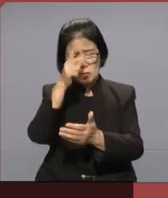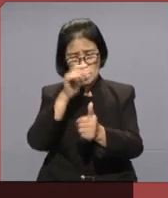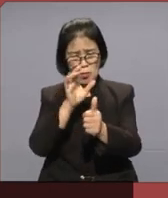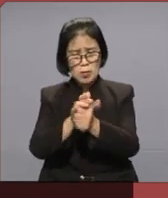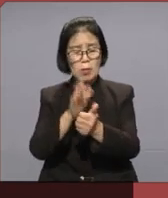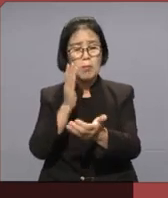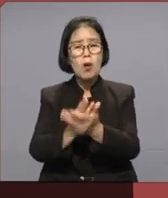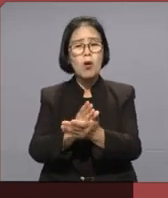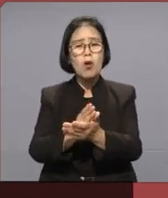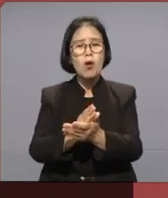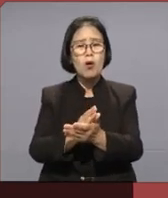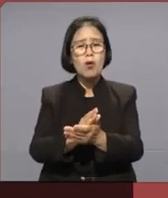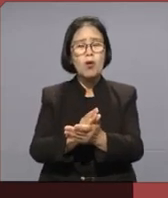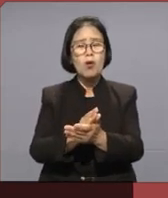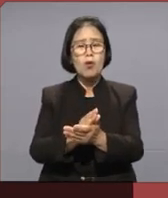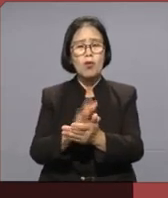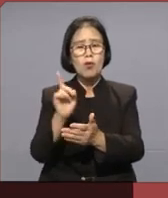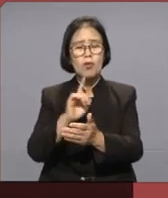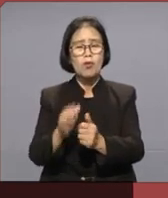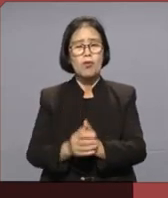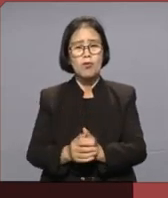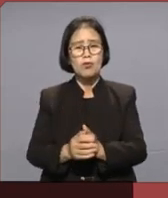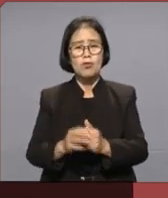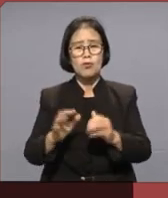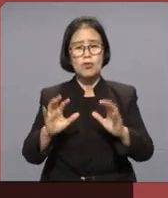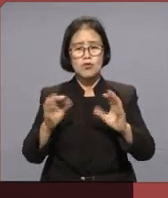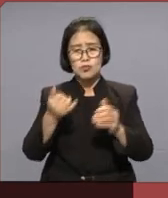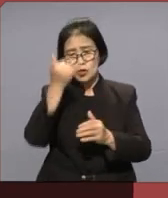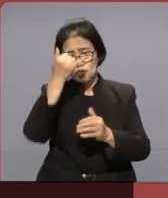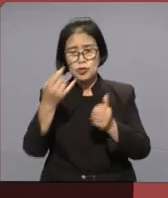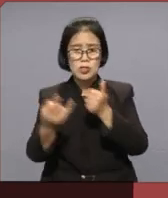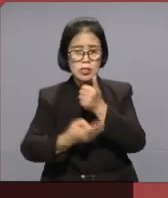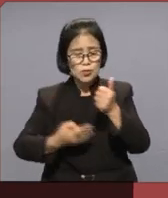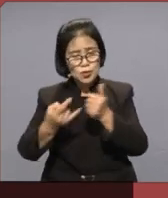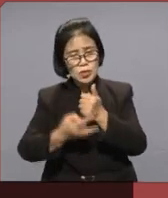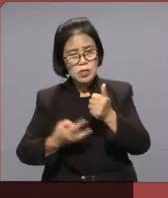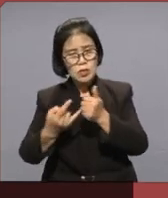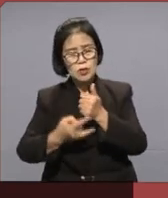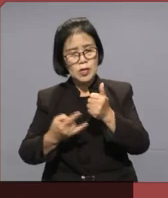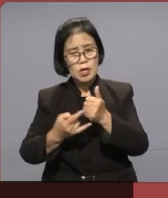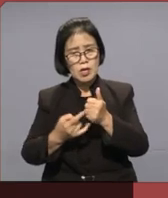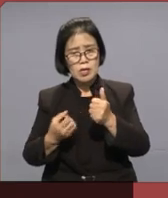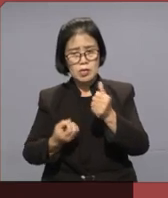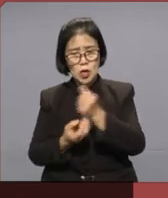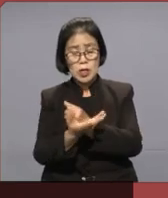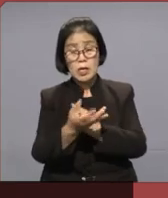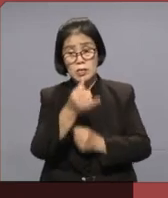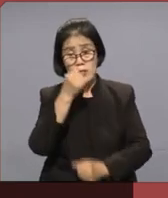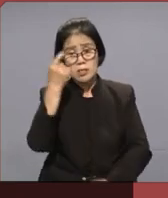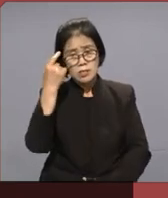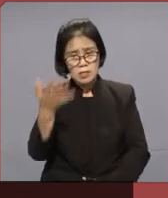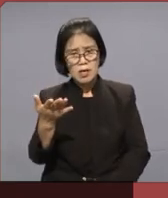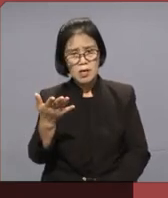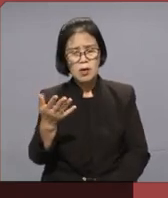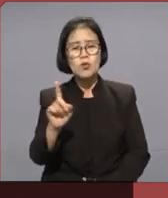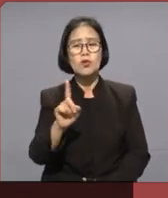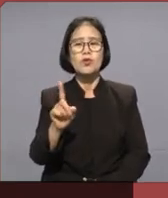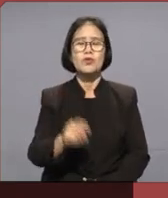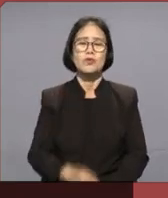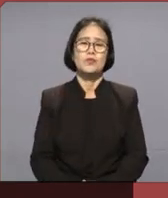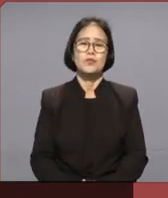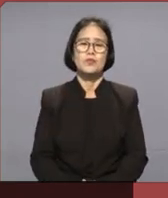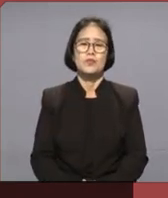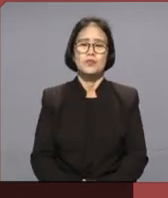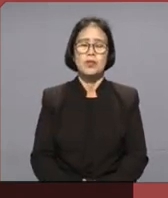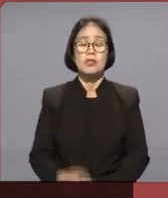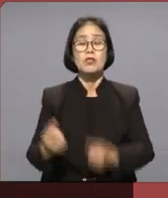볼 수 있는데 그렇다고 국민의힘 윤리위의 어떤 드라마틱한 영향을 줄 거냐? 그거엔 좀 회의적인 것 같아요. 회의적이죠.